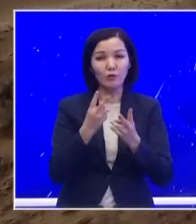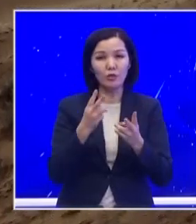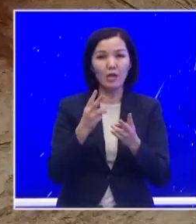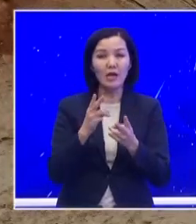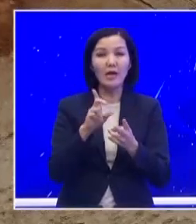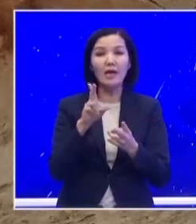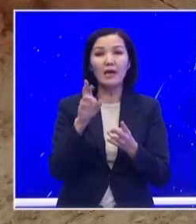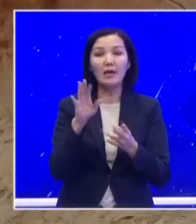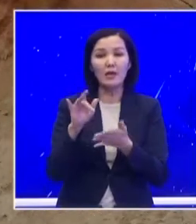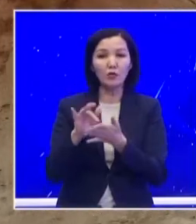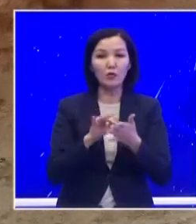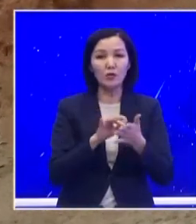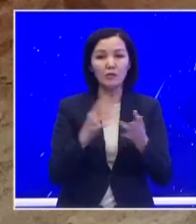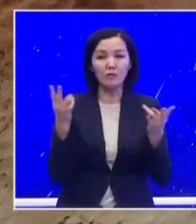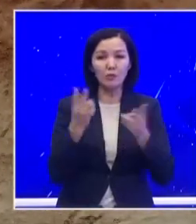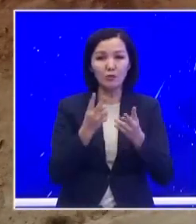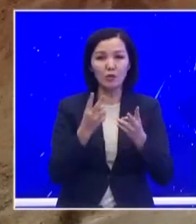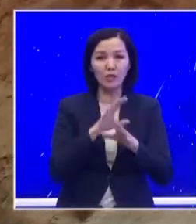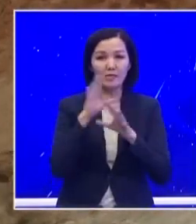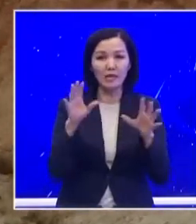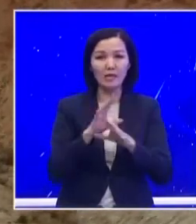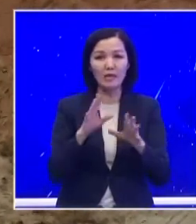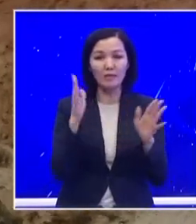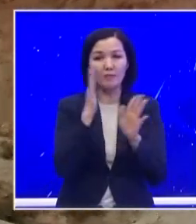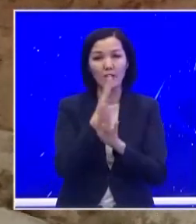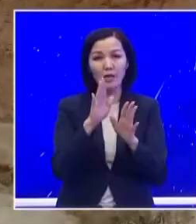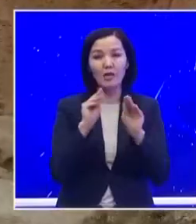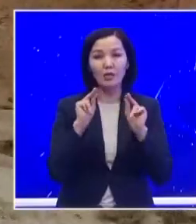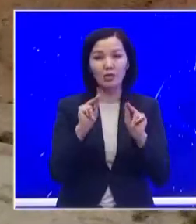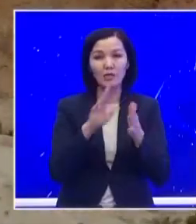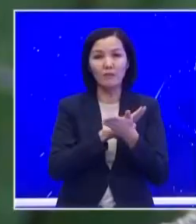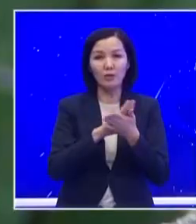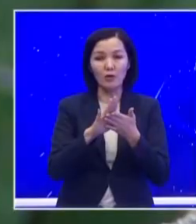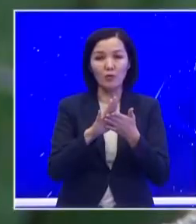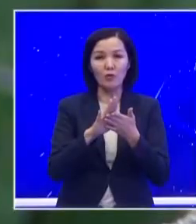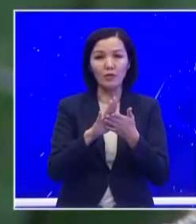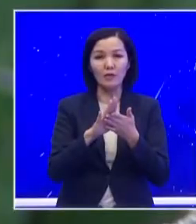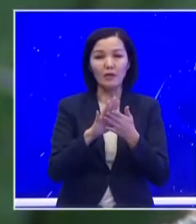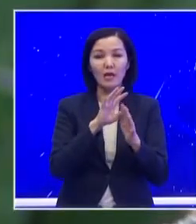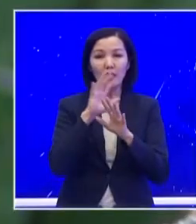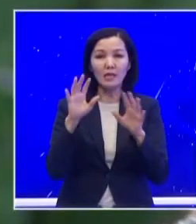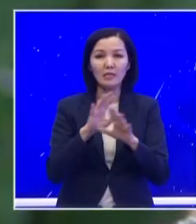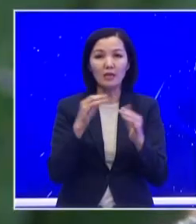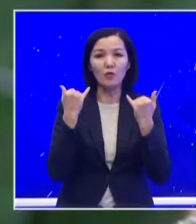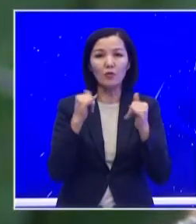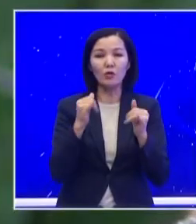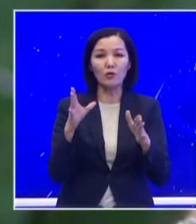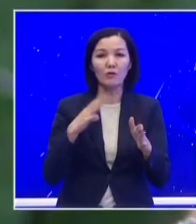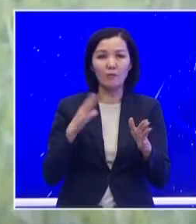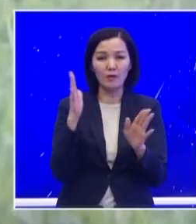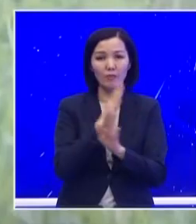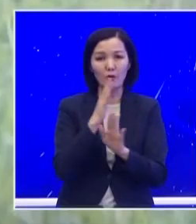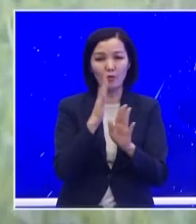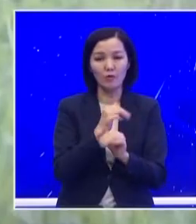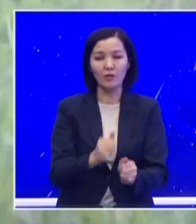экотуризм, а значит, нужно максимально сохранить естественность, не нанося вред окружающей среде и сохраняя уникальные богатства природы.